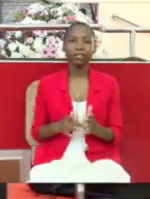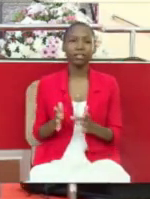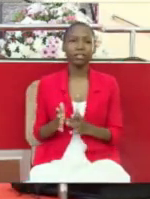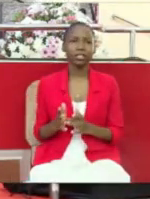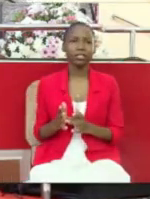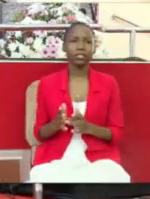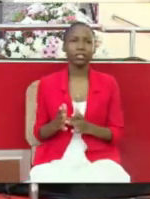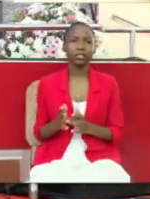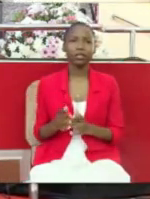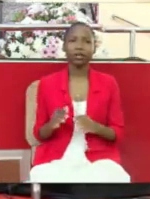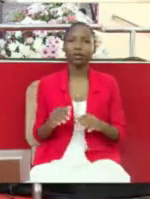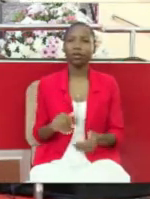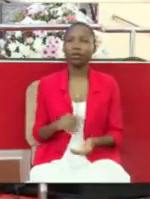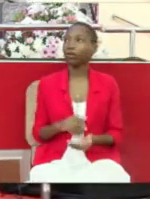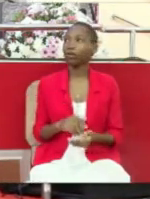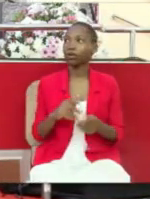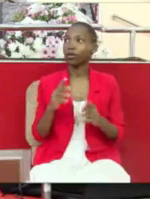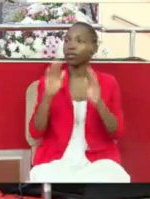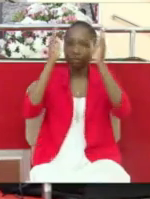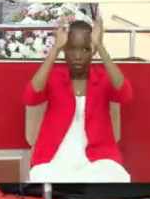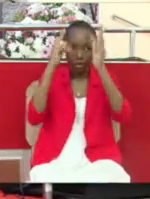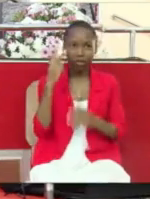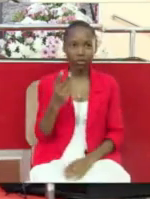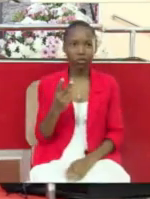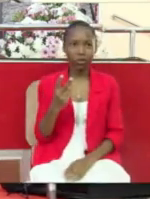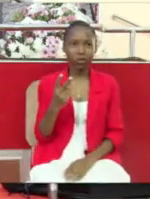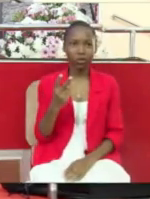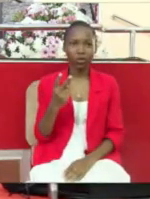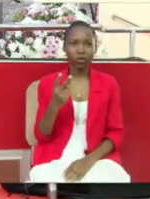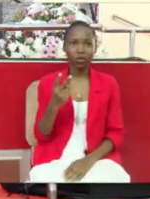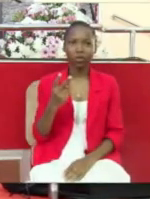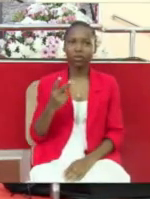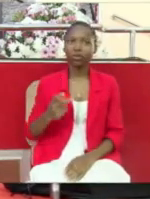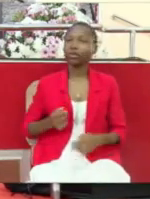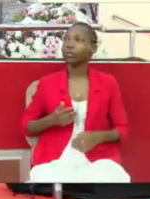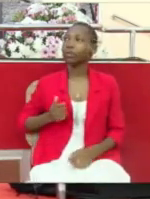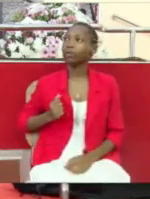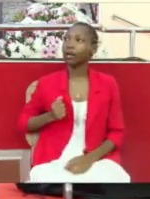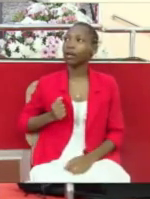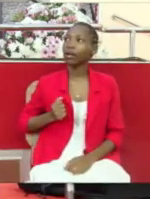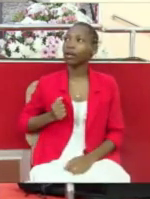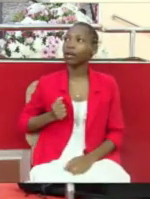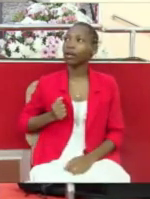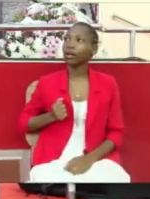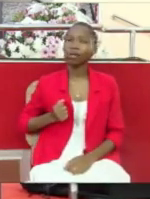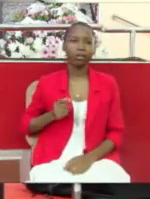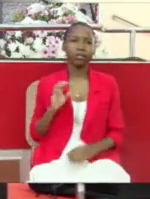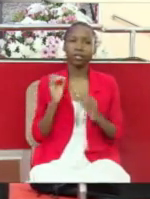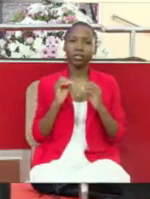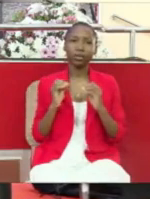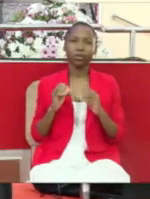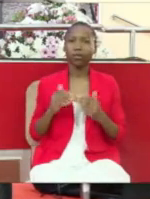ndio? Mama na mtoto. Hataki mama, anataka kupanda mtoto. Niulize. Na